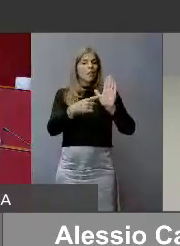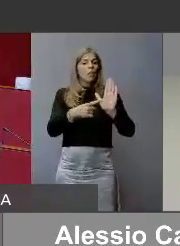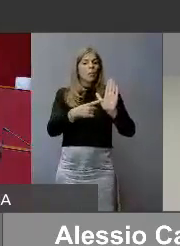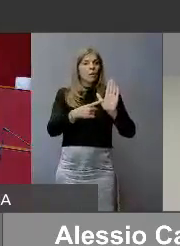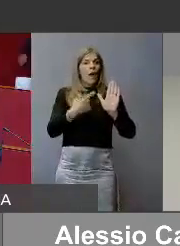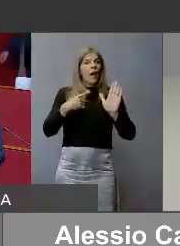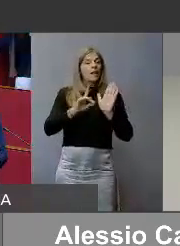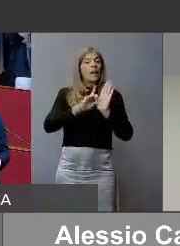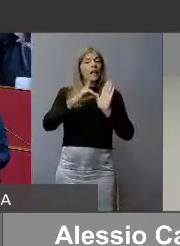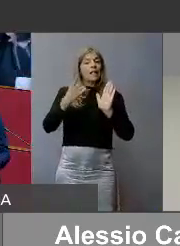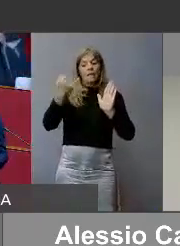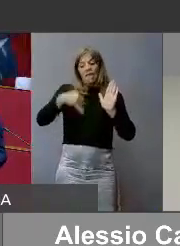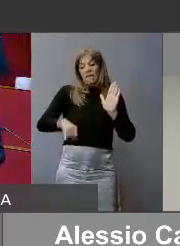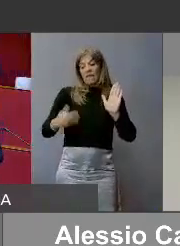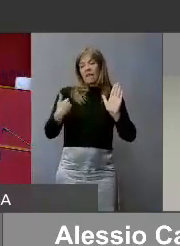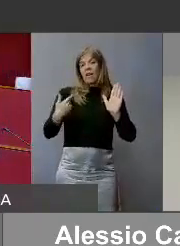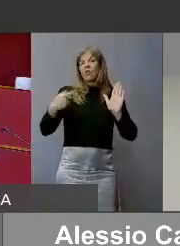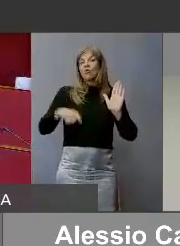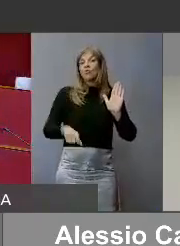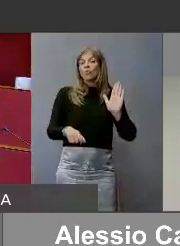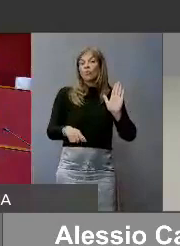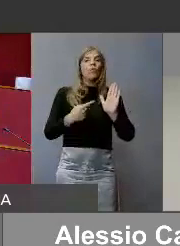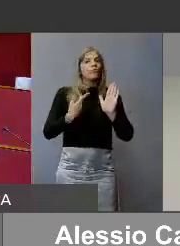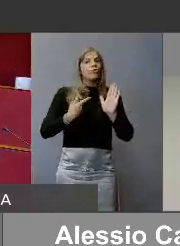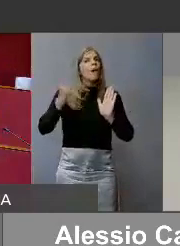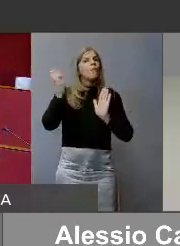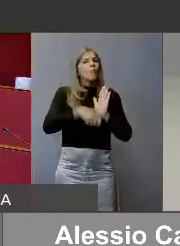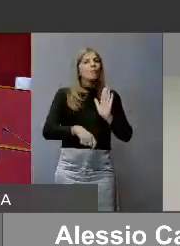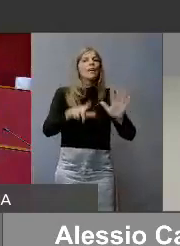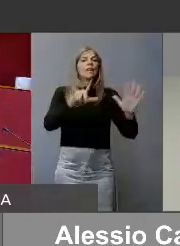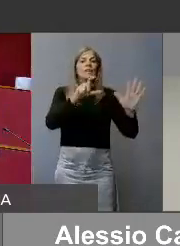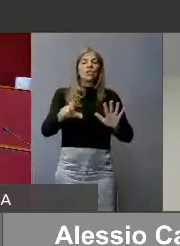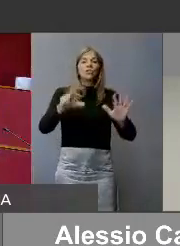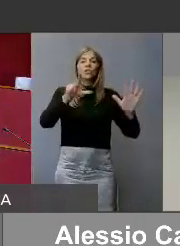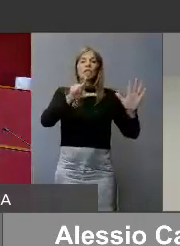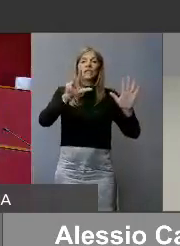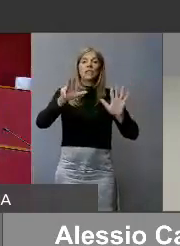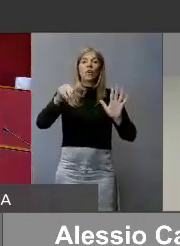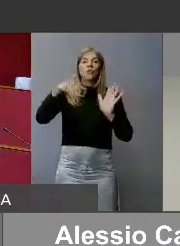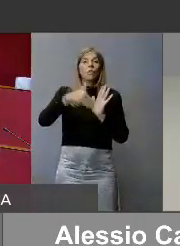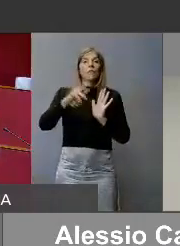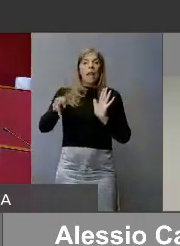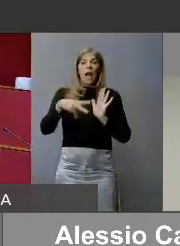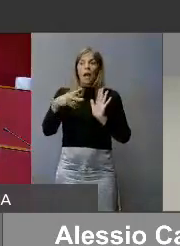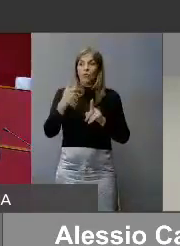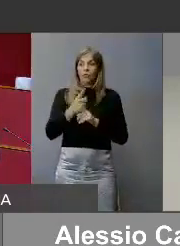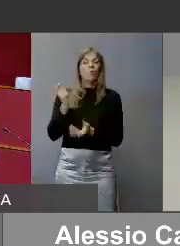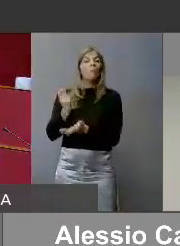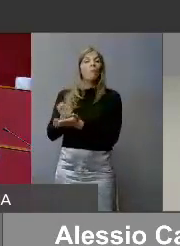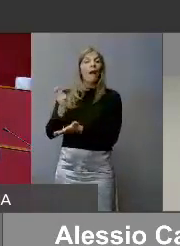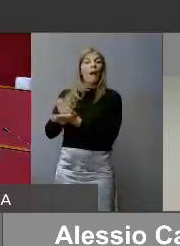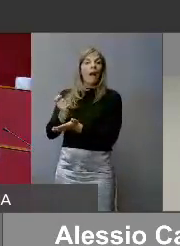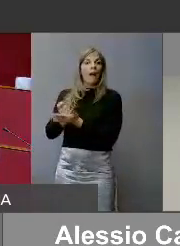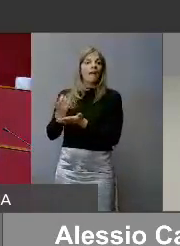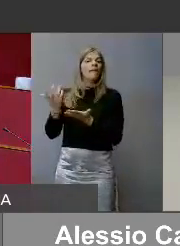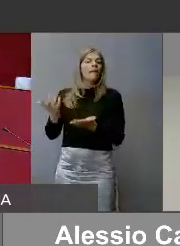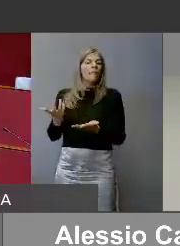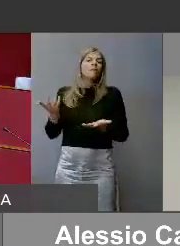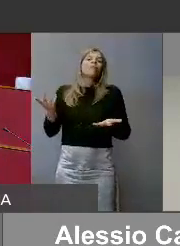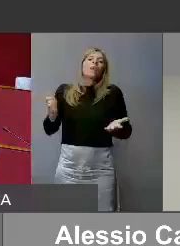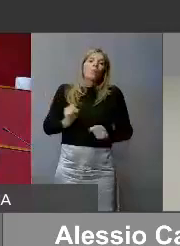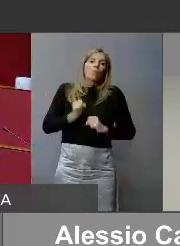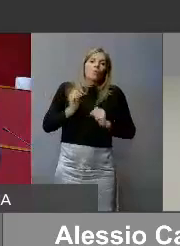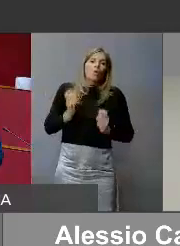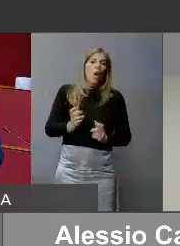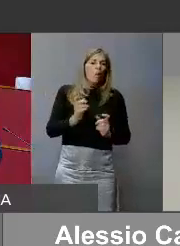fine di luglio che appunto con mina questa volontà di 778 mila euro purtroppo tutte tutte le previsioni che sono state fatte da questa